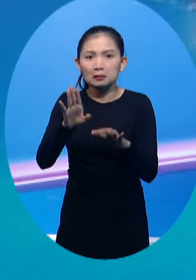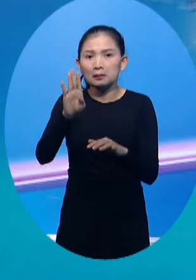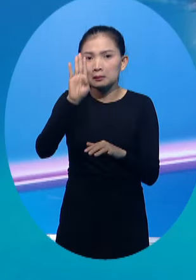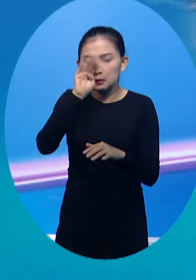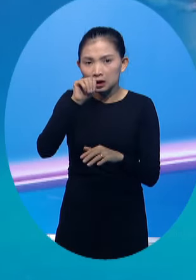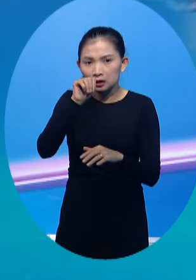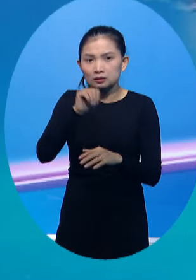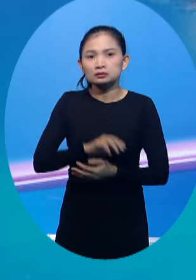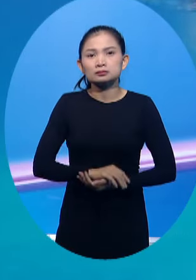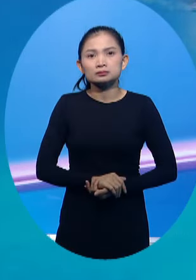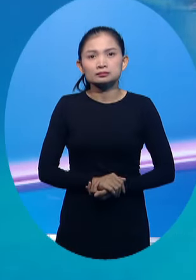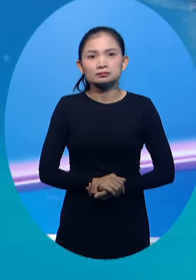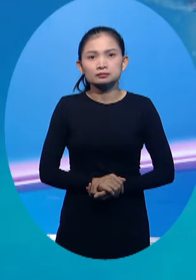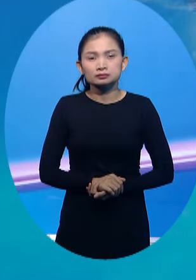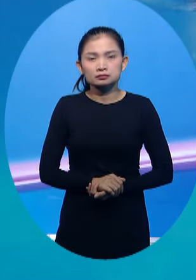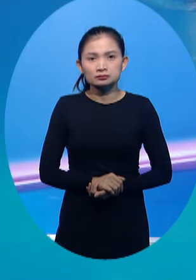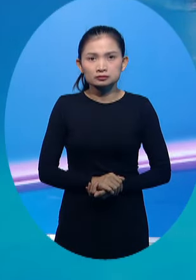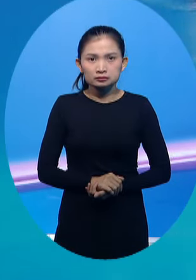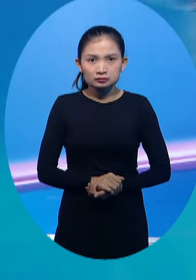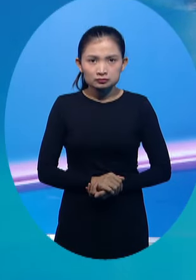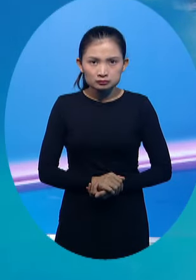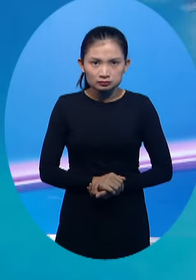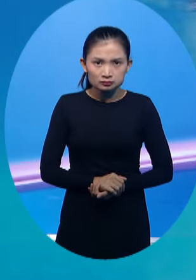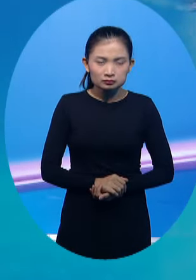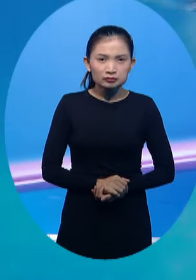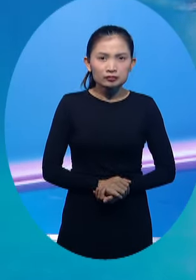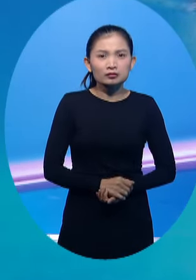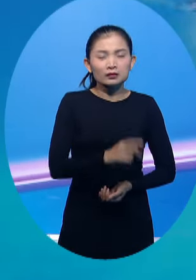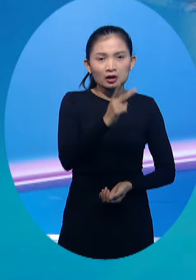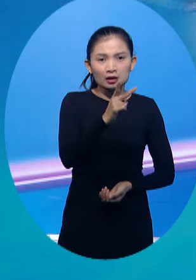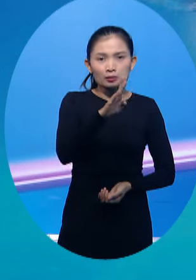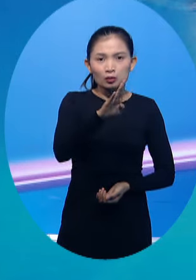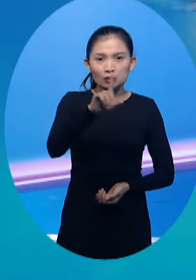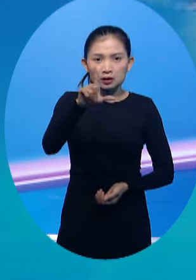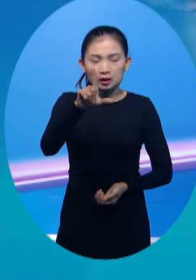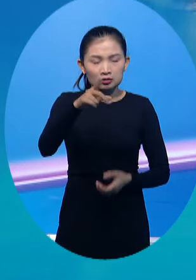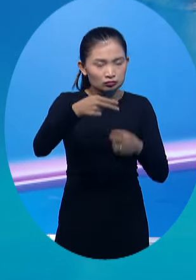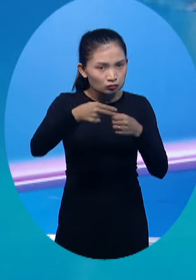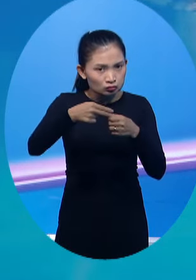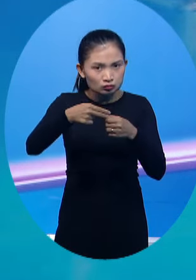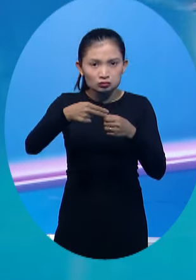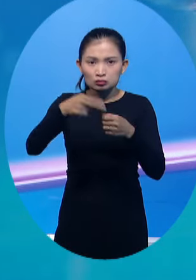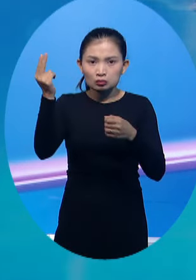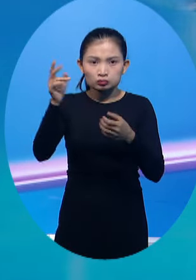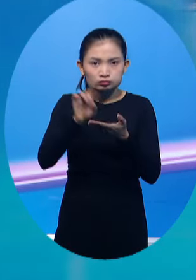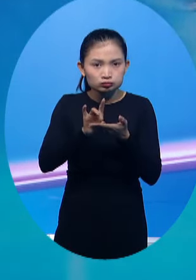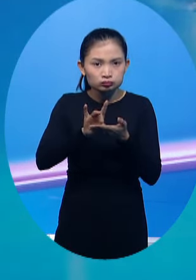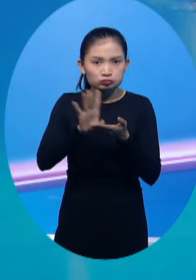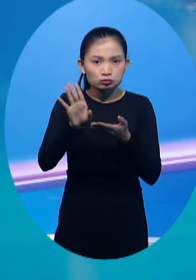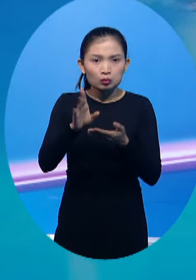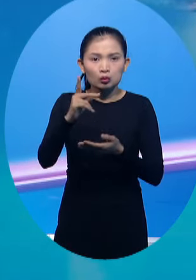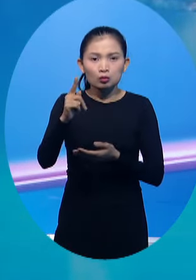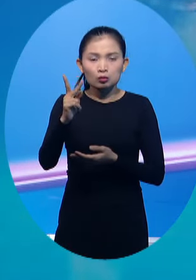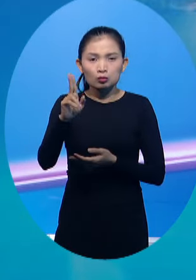ngày 29 tháng 6 liên đoàn Ả Rập tuyên bố Đưa hezbollah ra khỏi danh sách khủng bố tổ chức này đã chỉ định hezbollah là tổ chức khủng bố hồi năm